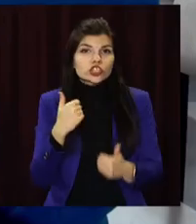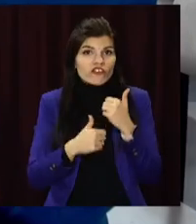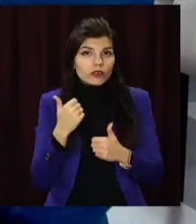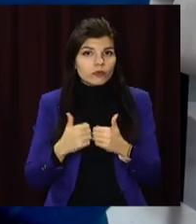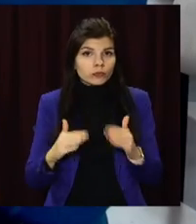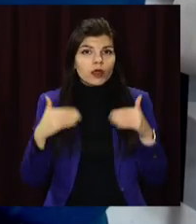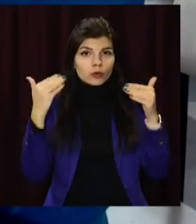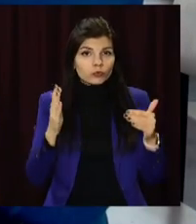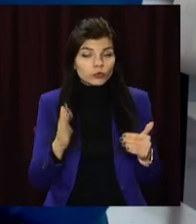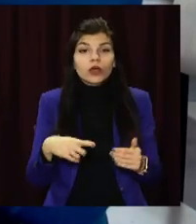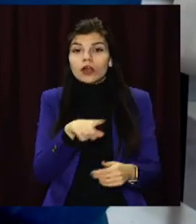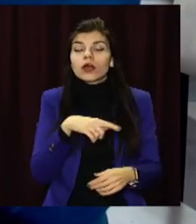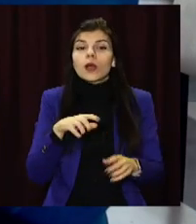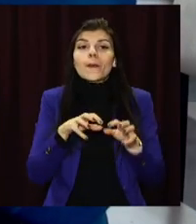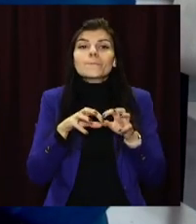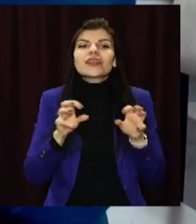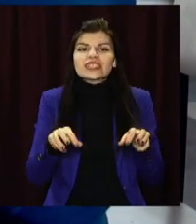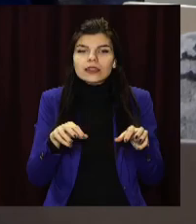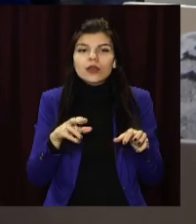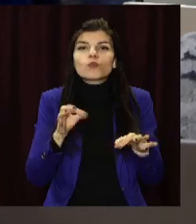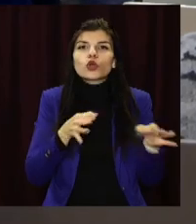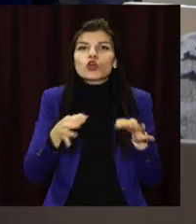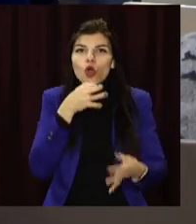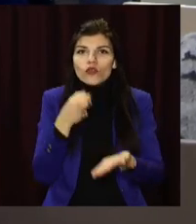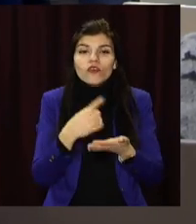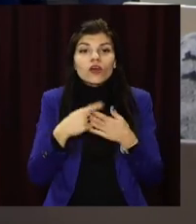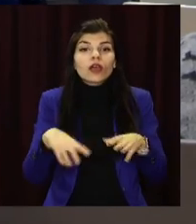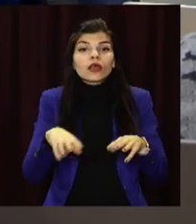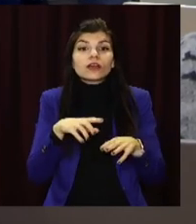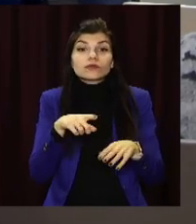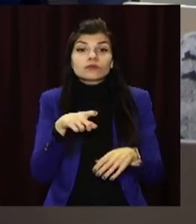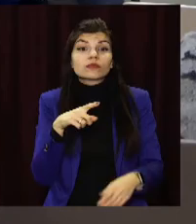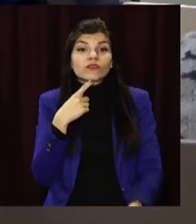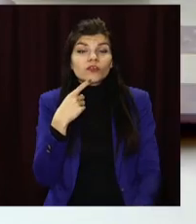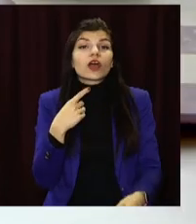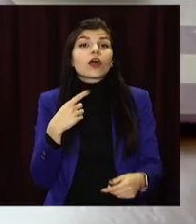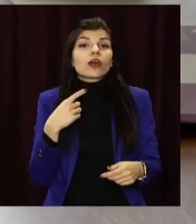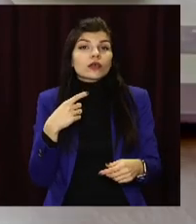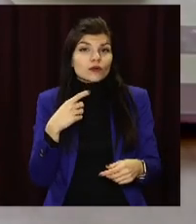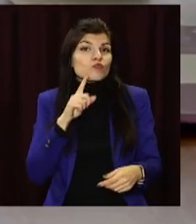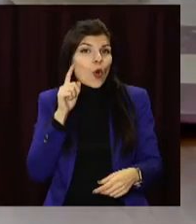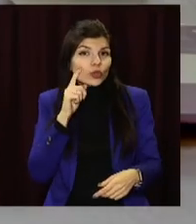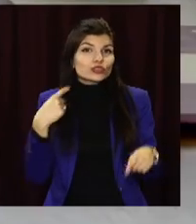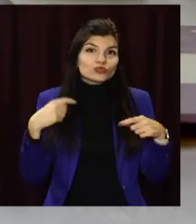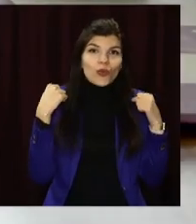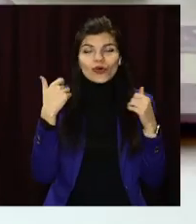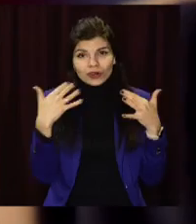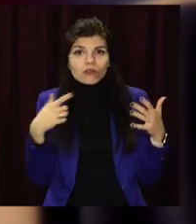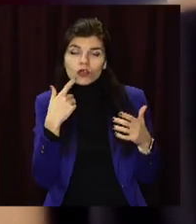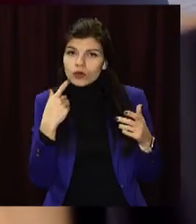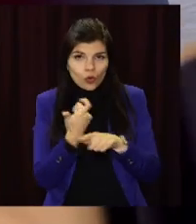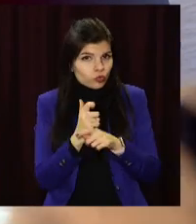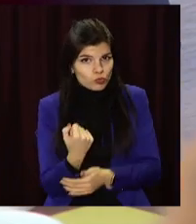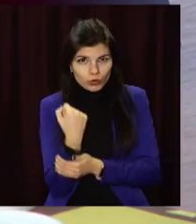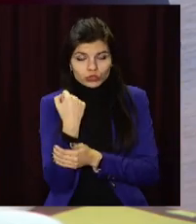змаганнях. Президент Федерації шашок Кам'янського каже, міське управління молоді та спорту всіляко підтримує шашистів. В нашому місті